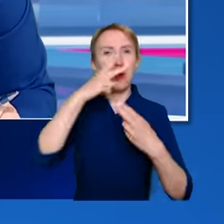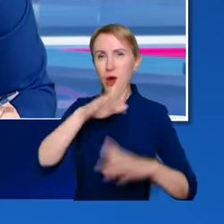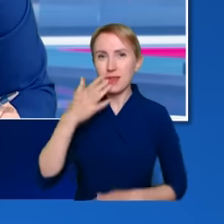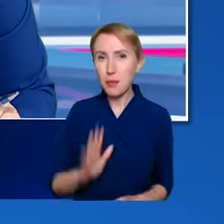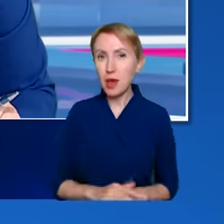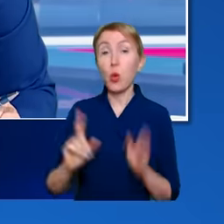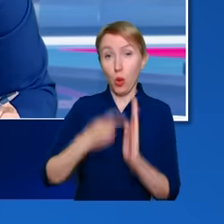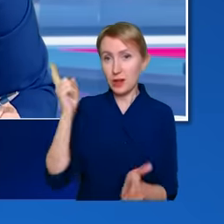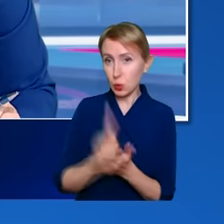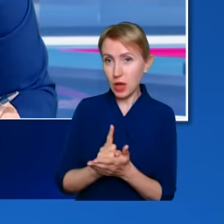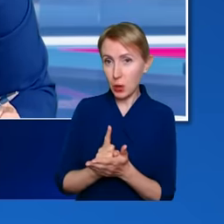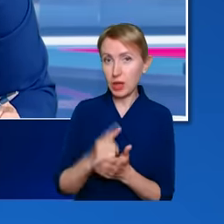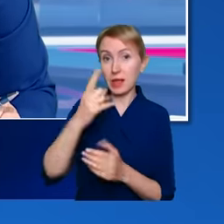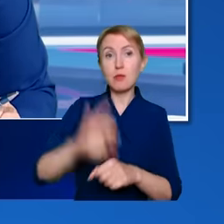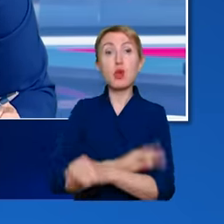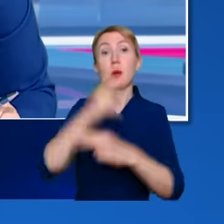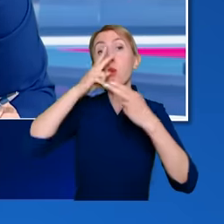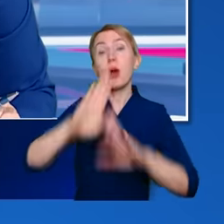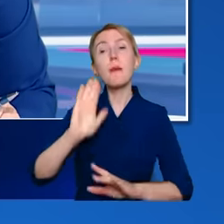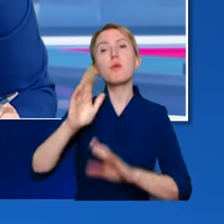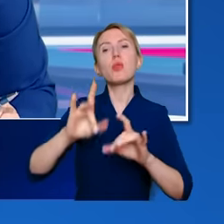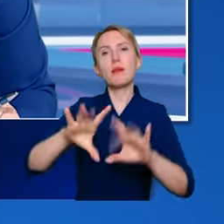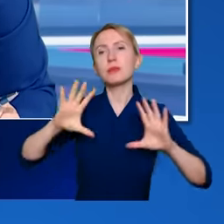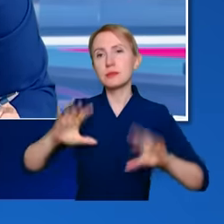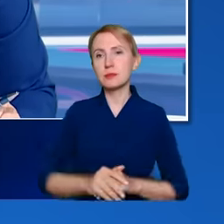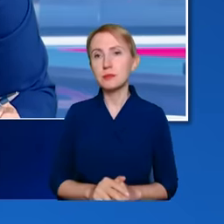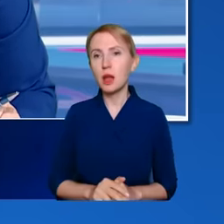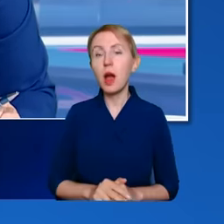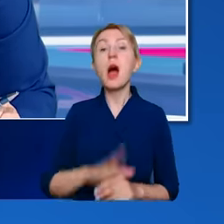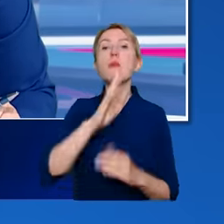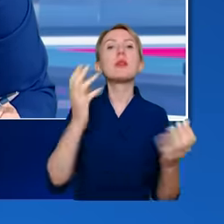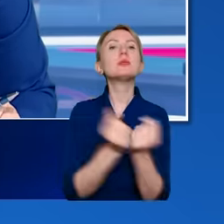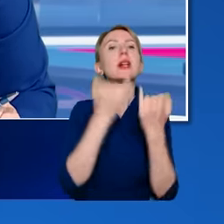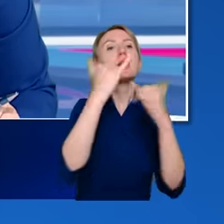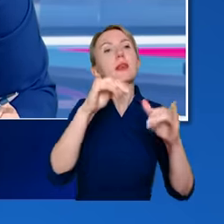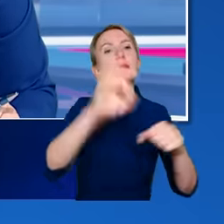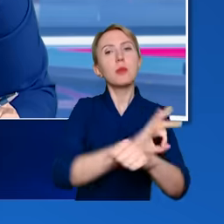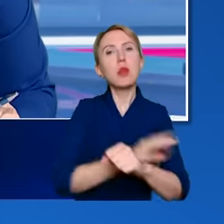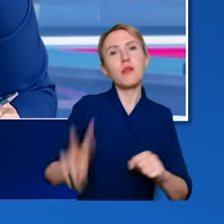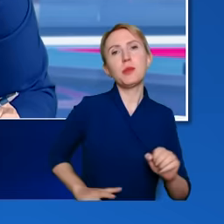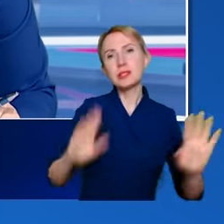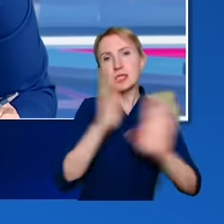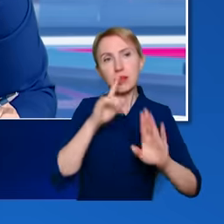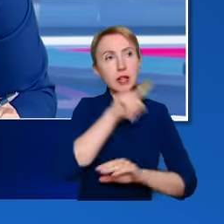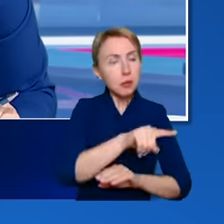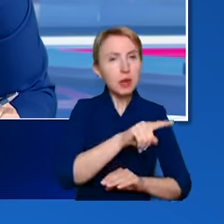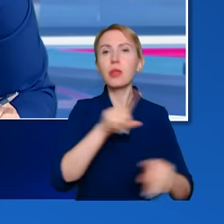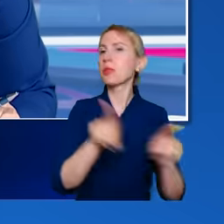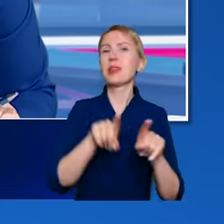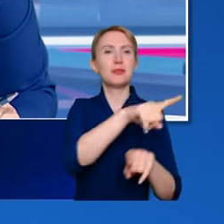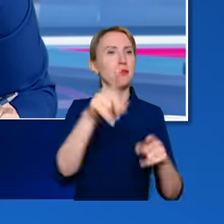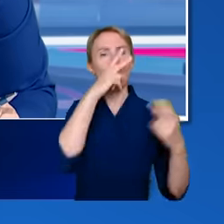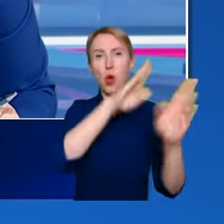mi się udało. Jeden projekt pokazałem, później go wycofała. Później znalazłem inny projekt, będąc w Ministerstwie Klimatu. Również go państwu